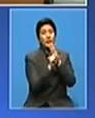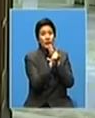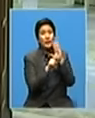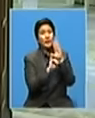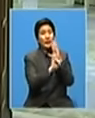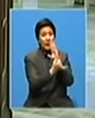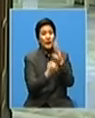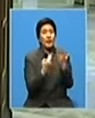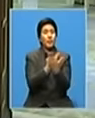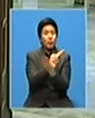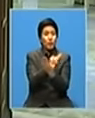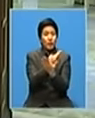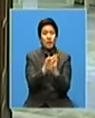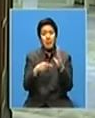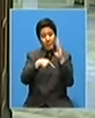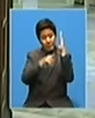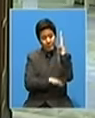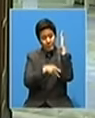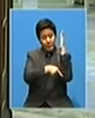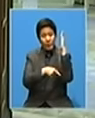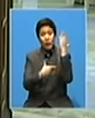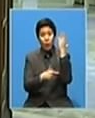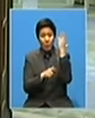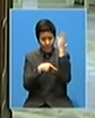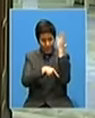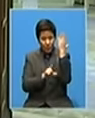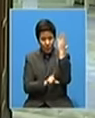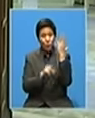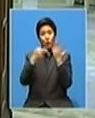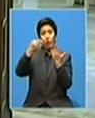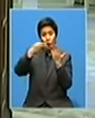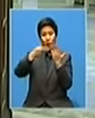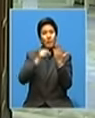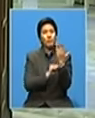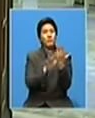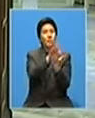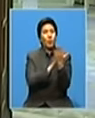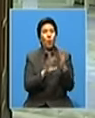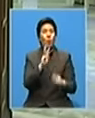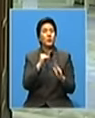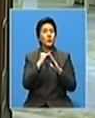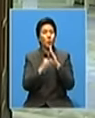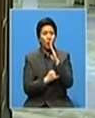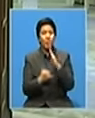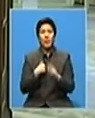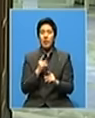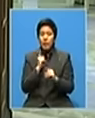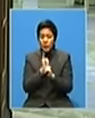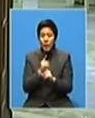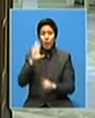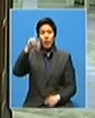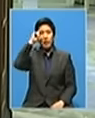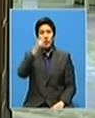รีราชบุรีพัทลุงและหนองคายและโครงการพัฒนาตามพระราชดำริโครงการหลวง